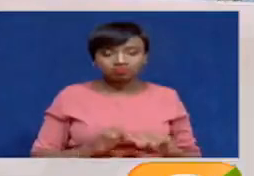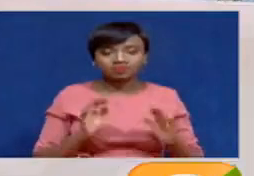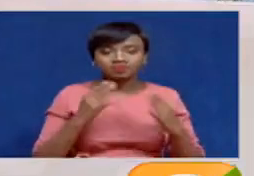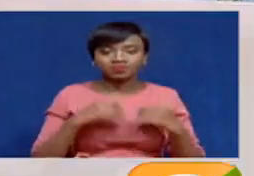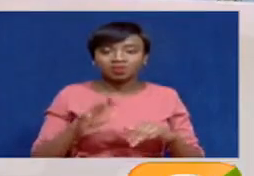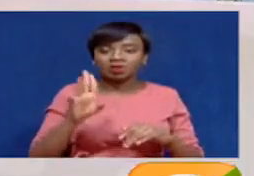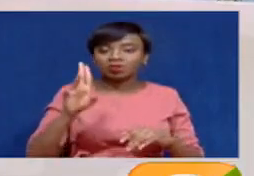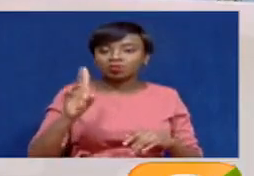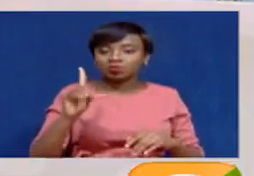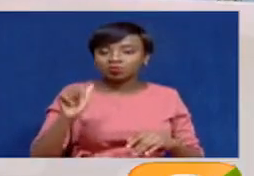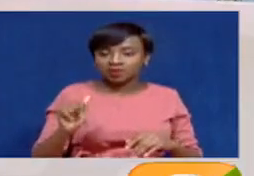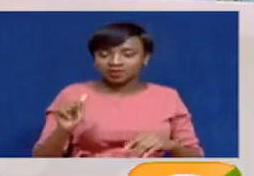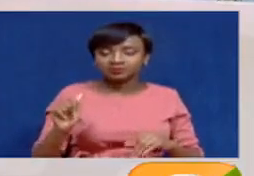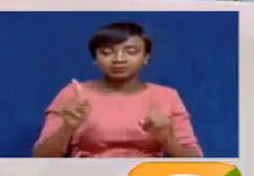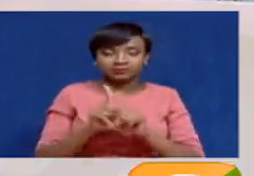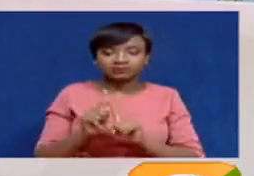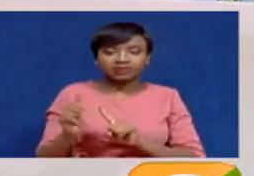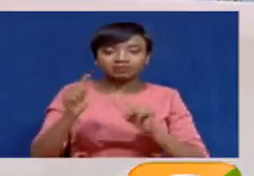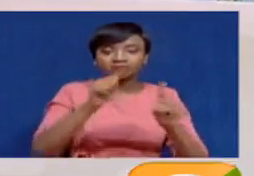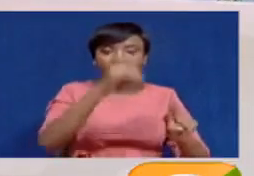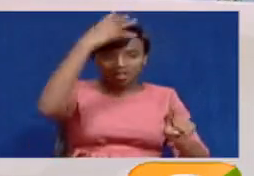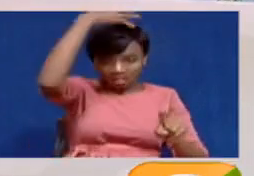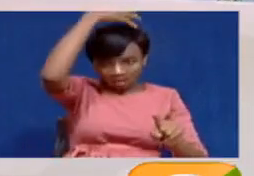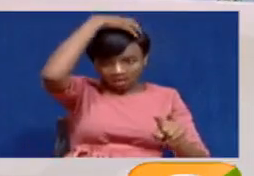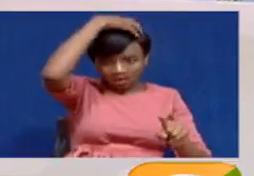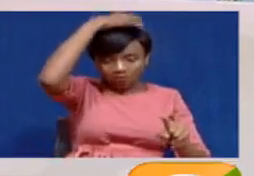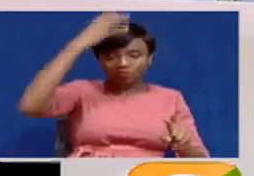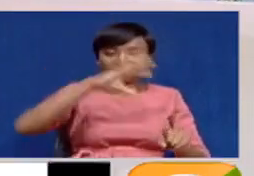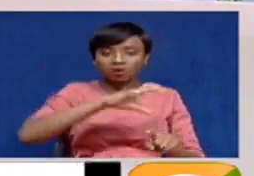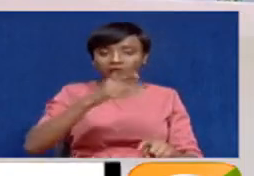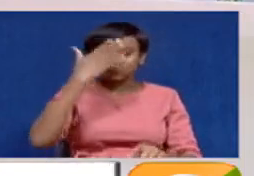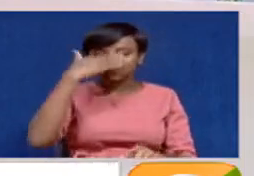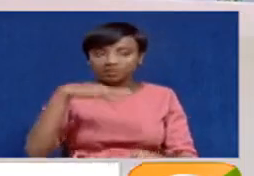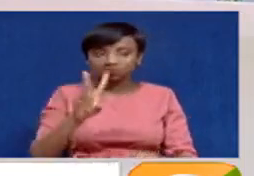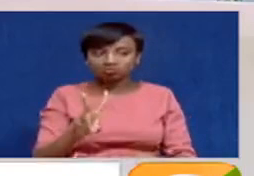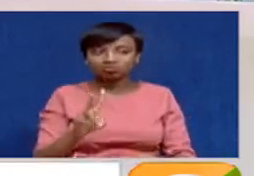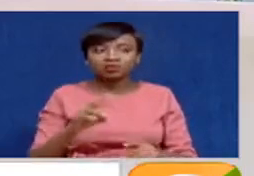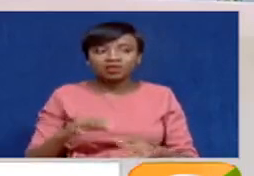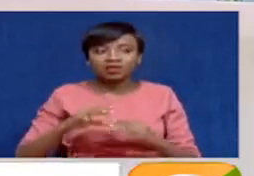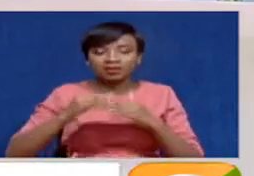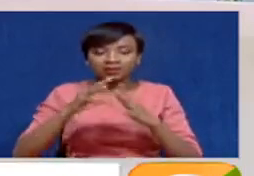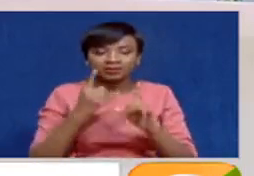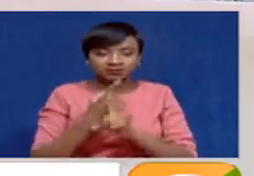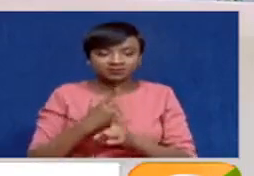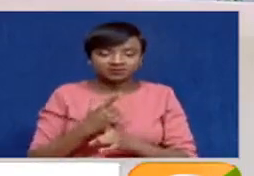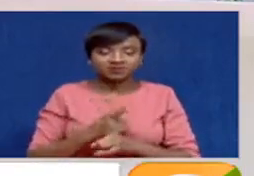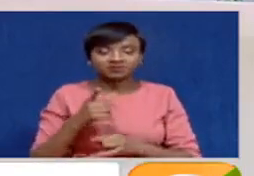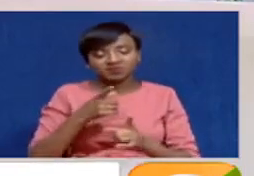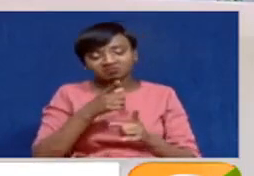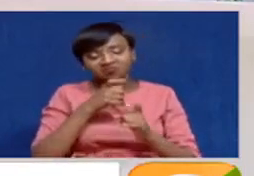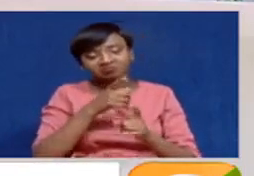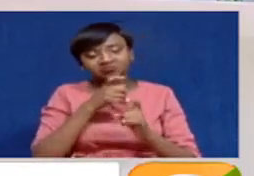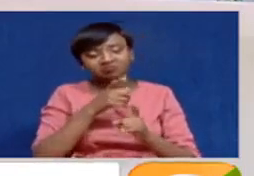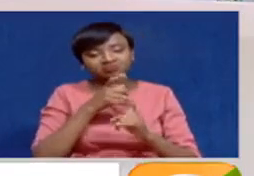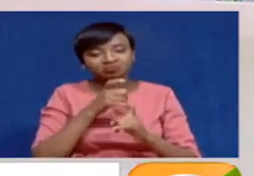Na kampeni za mrengo wa Kenya Kwanza katika kaunti ya Lamu zimeendelea kwa siku ya pili, vinara wa muungano huo wakiendelea kuwasuta wapinzani